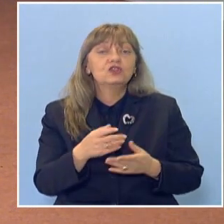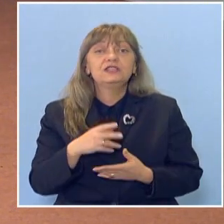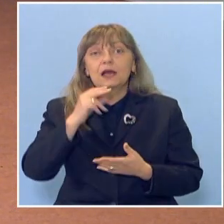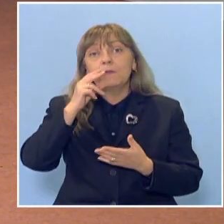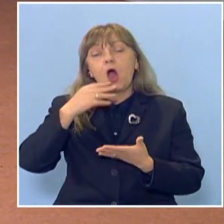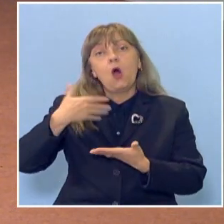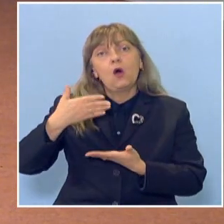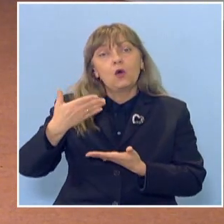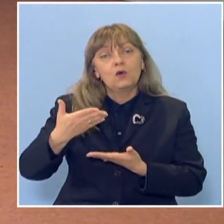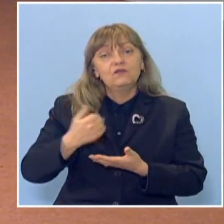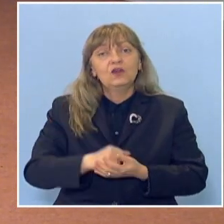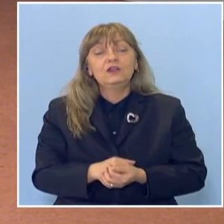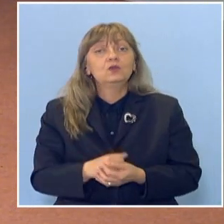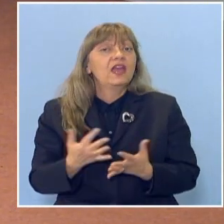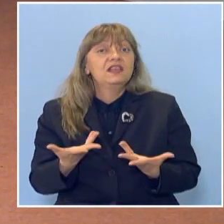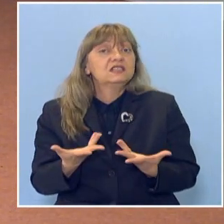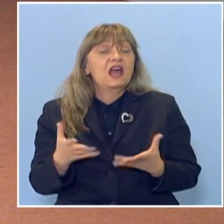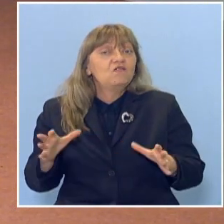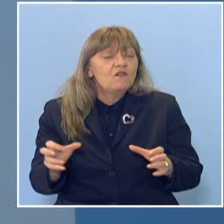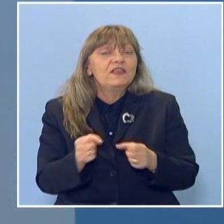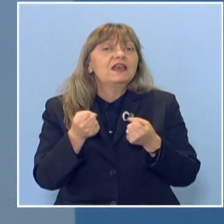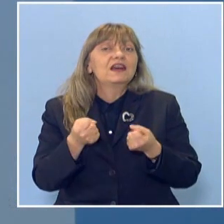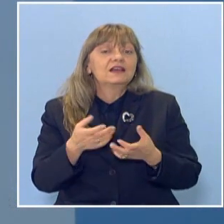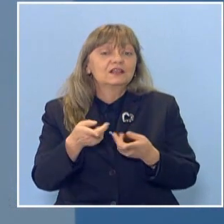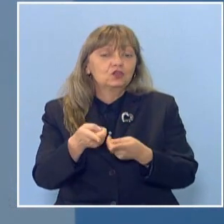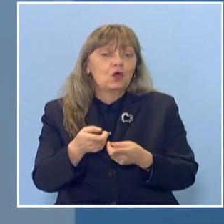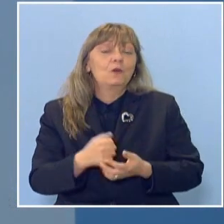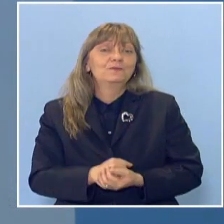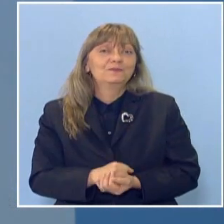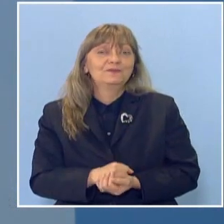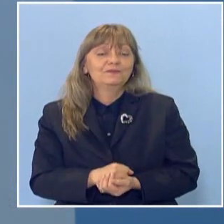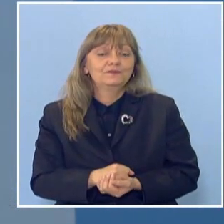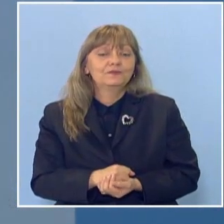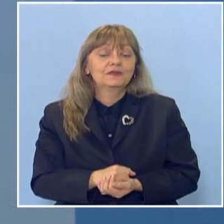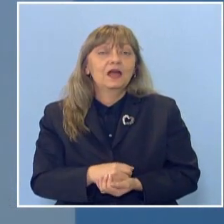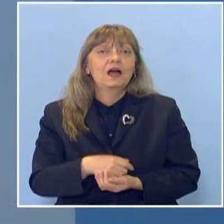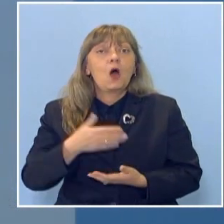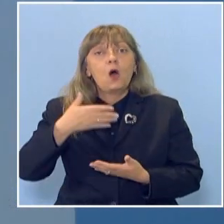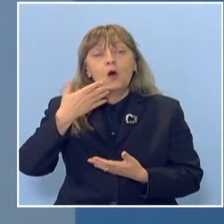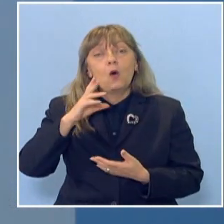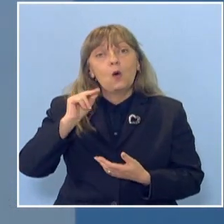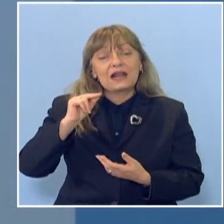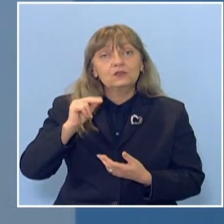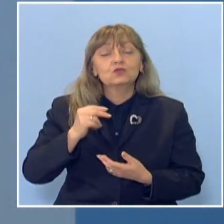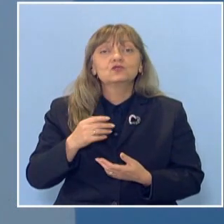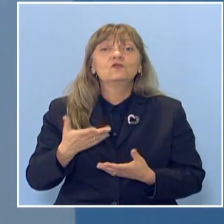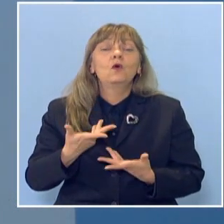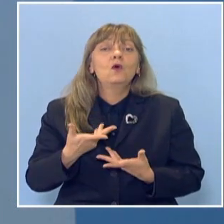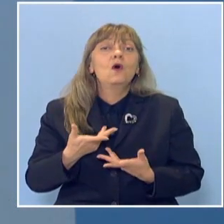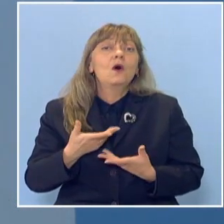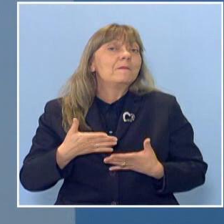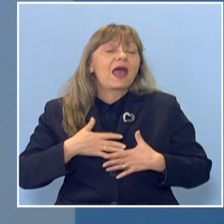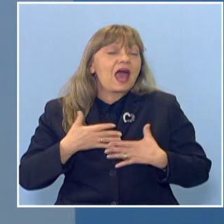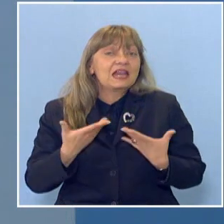ораторството и всъщност с какво ви грабна то? Ораторството ме грабна с предизвикателството, което носи